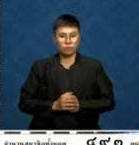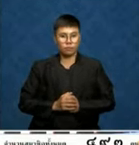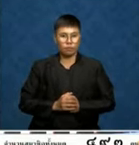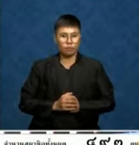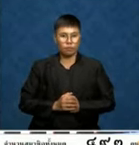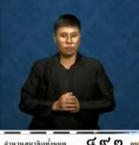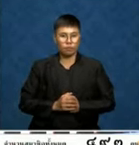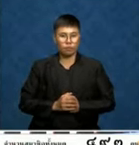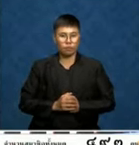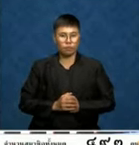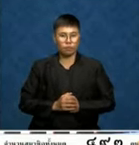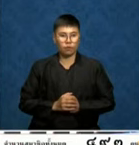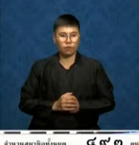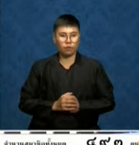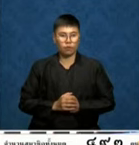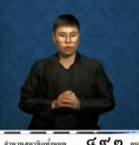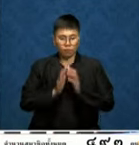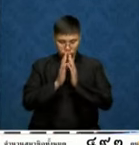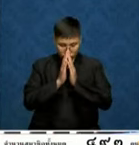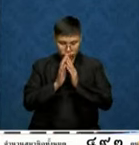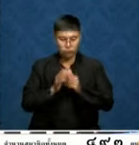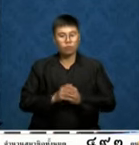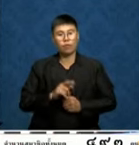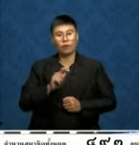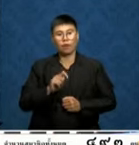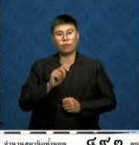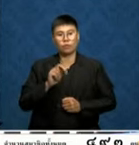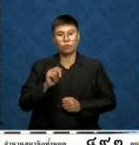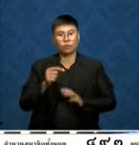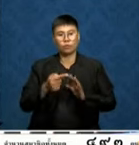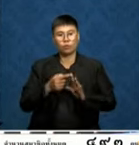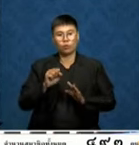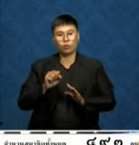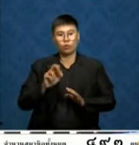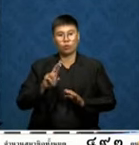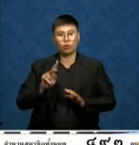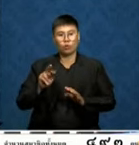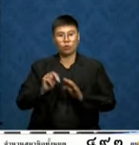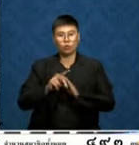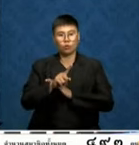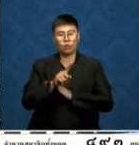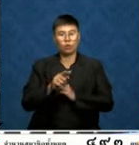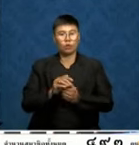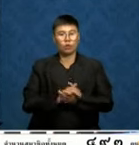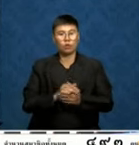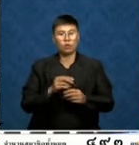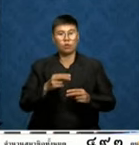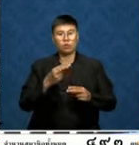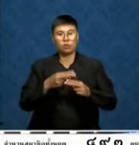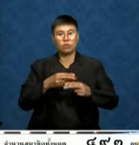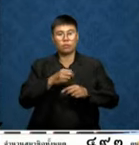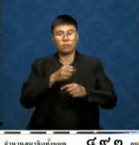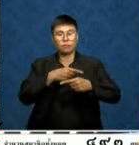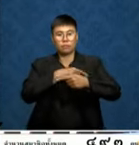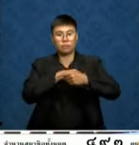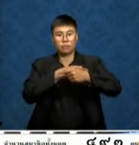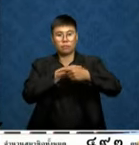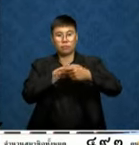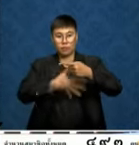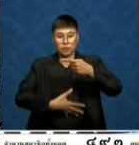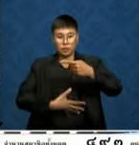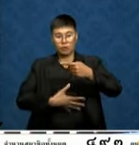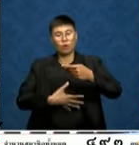ท่านประธานที่เคารพกระผมอนุสรเอี่ยมสะอาดสมาชิกสภาผู้แทนราษฎรแบบบัญชีรายชื่อพรรคเพื่อไท